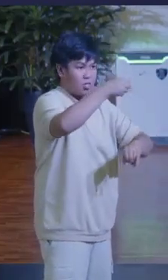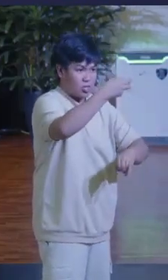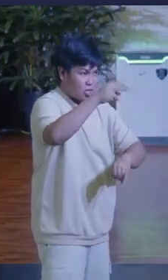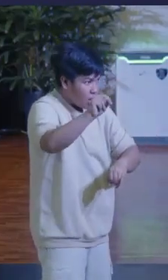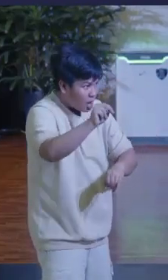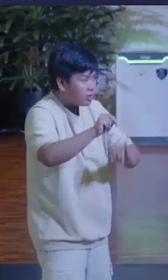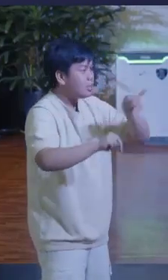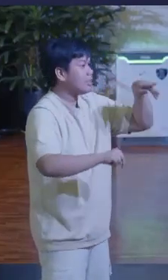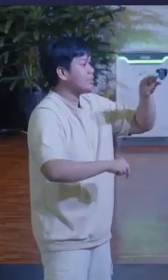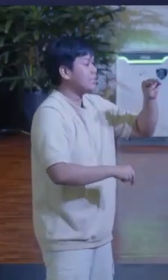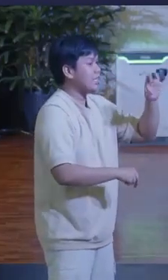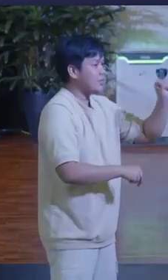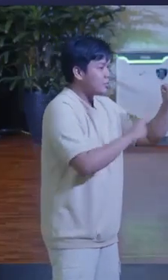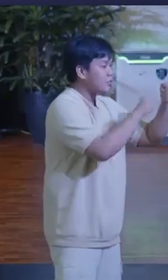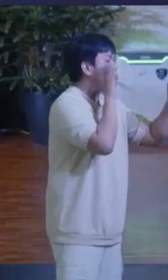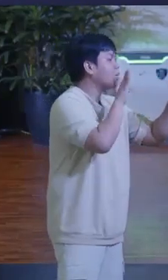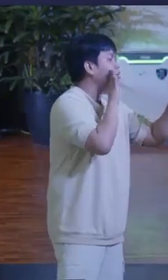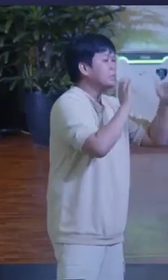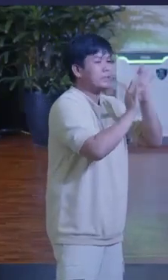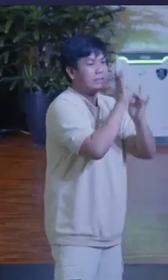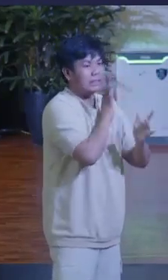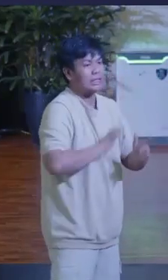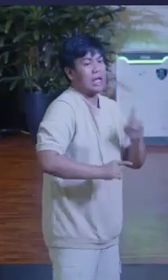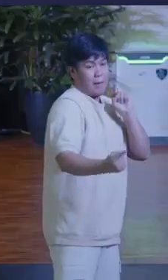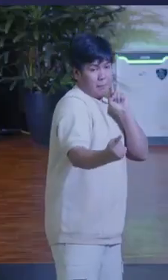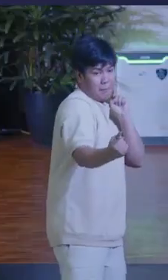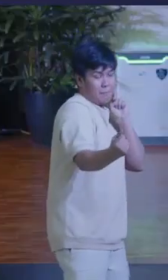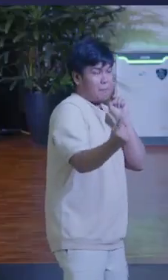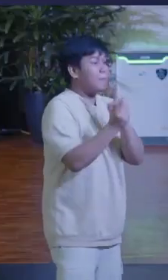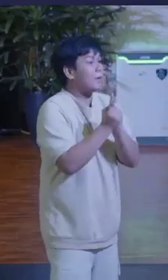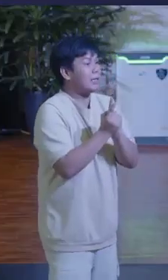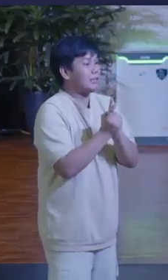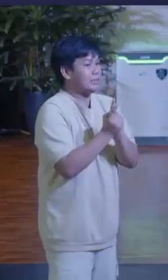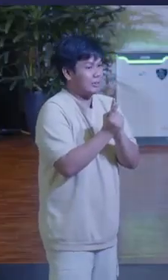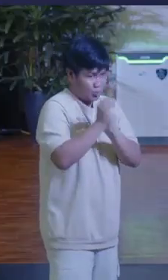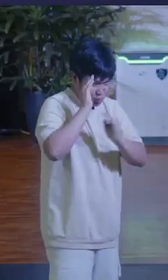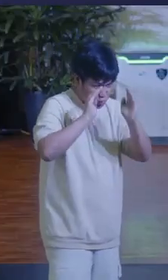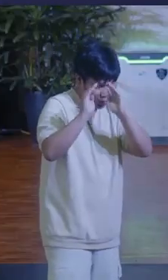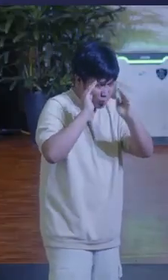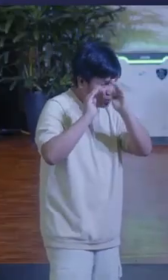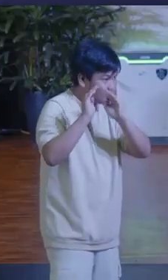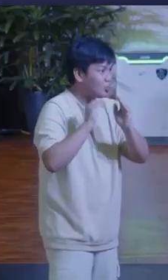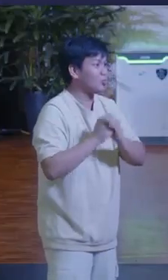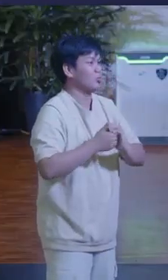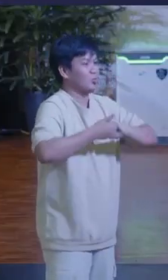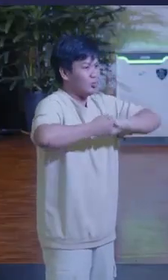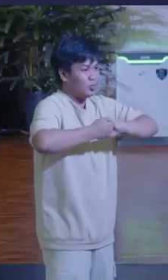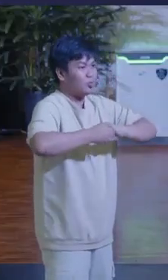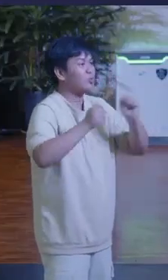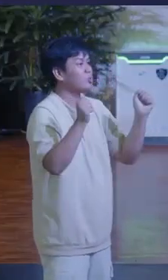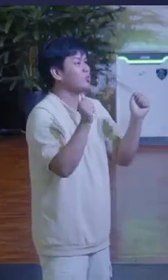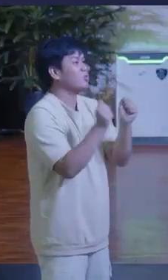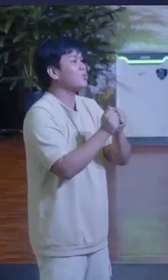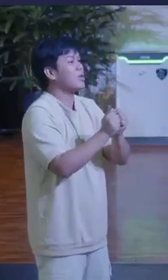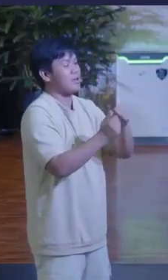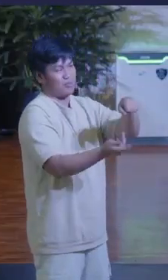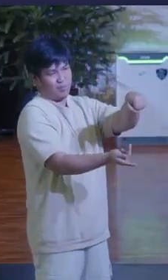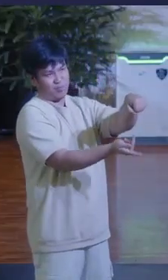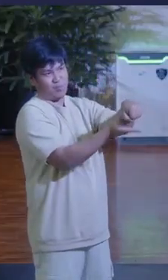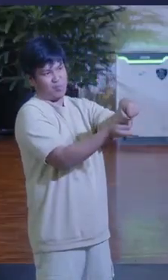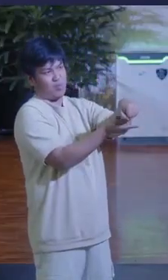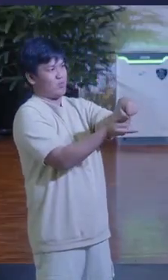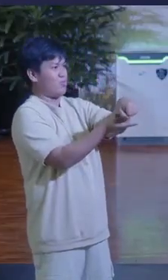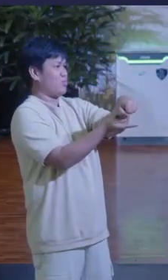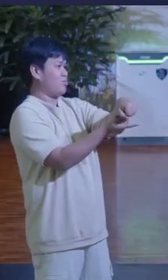yon, ni James at ni John. Si James po yung half-brother ni Jesus at si John yung